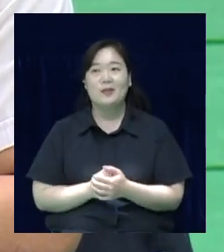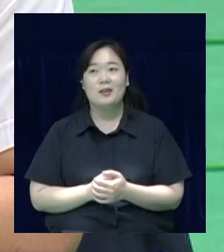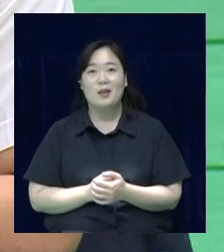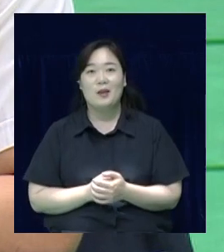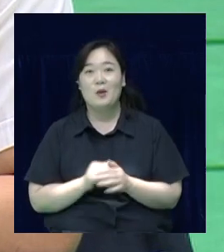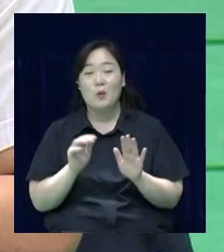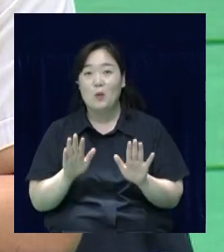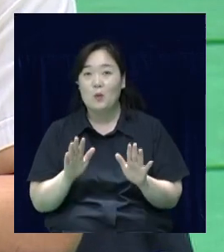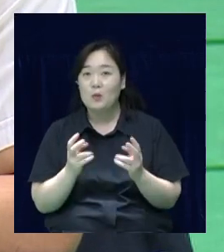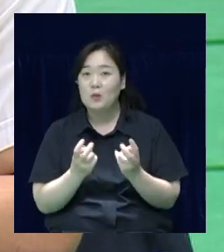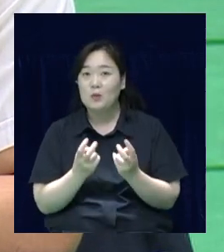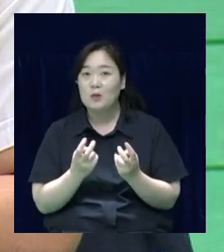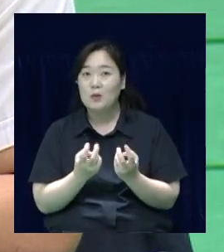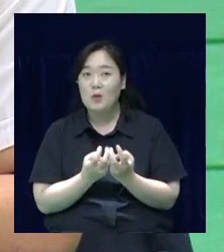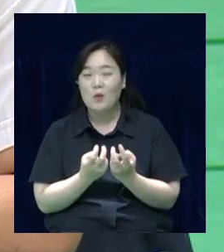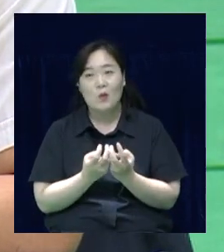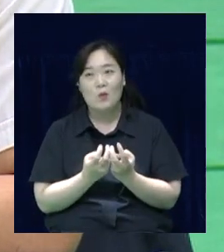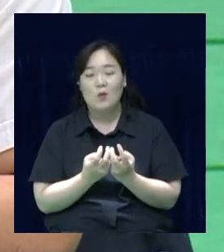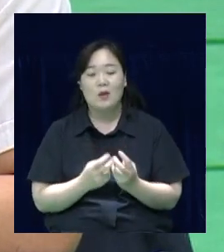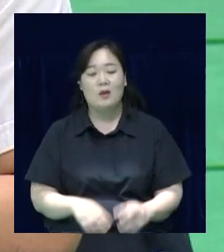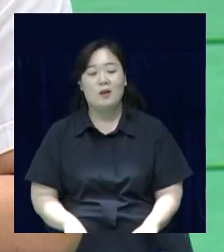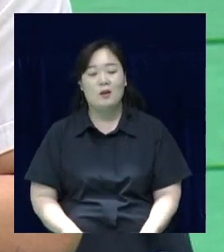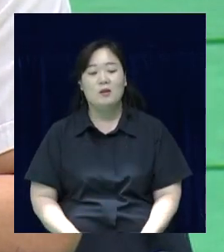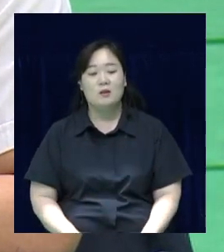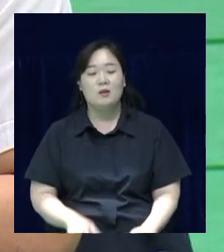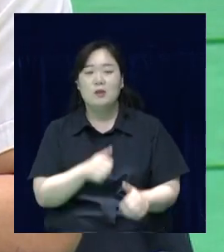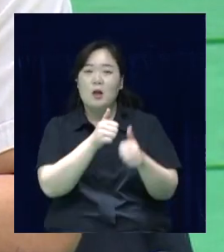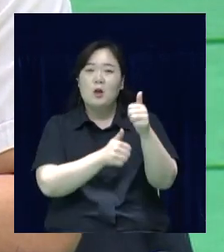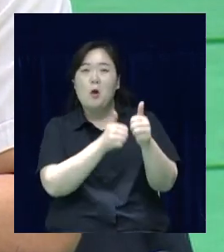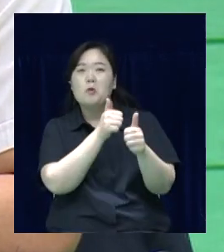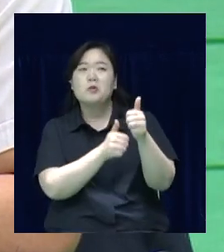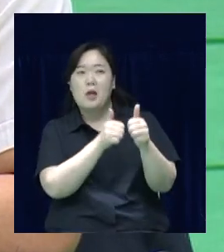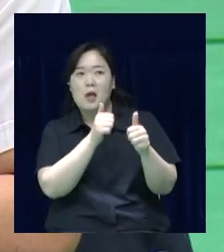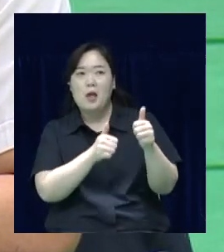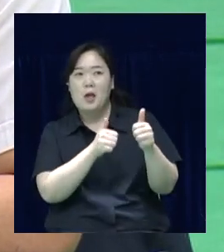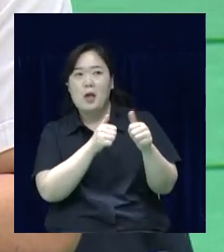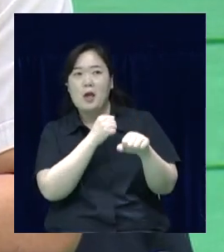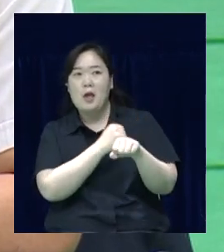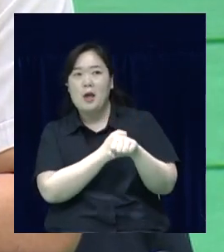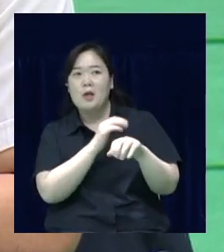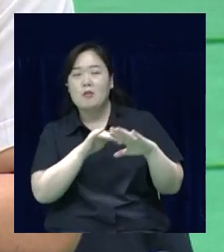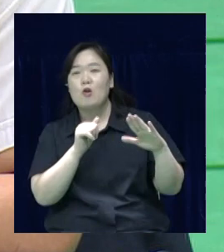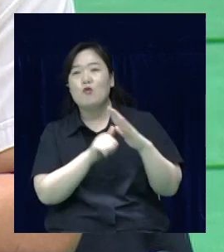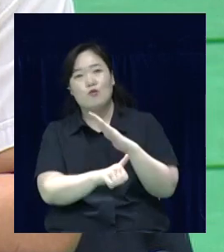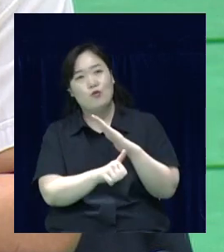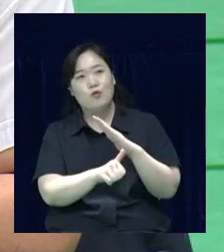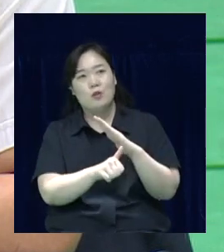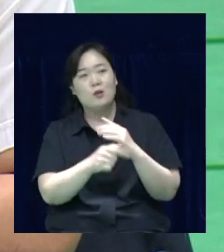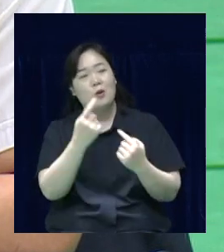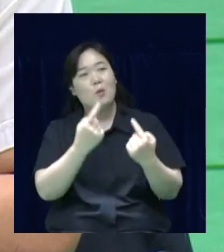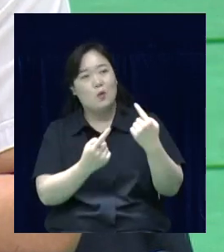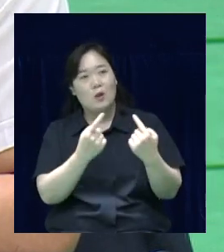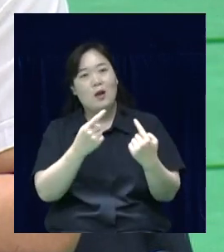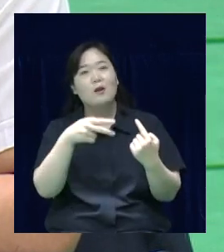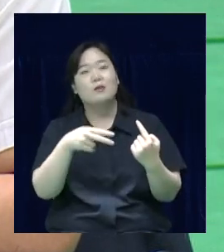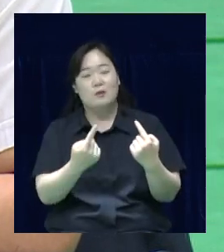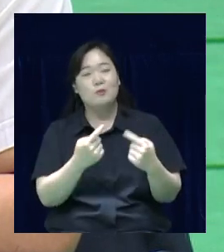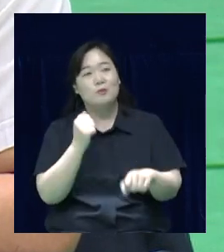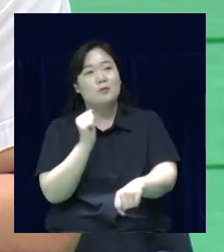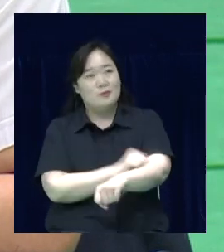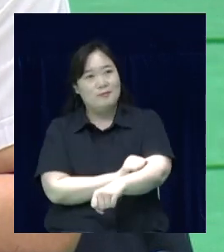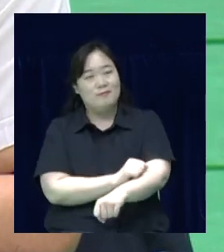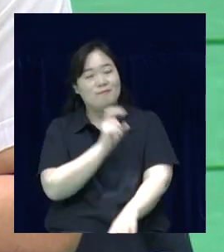않다. 오늘이라고 네. 하셨는데요. 뭐 다행스러운 것은 경쟁자인 네. 선수들이 좀 많이 대거 불참을 해서 네. 입상은 안정권으로 하지 않을까